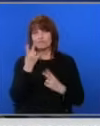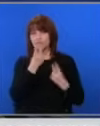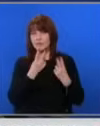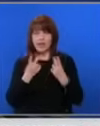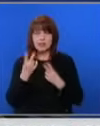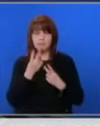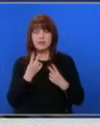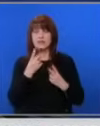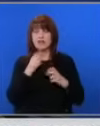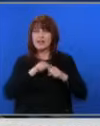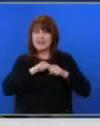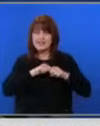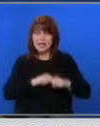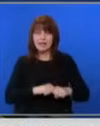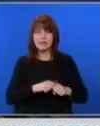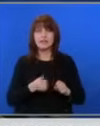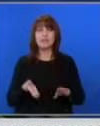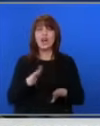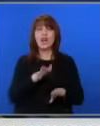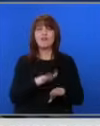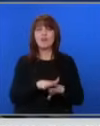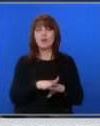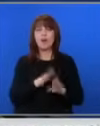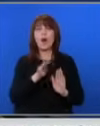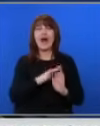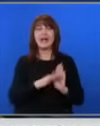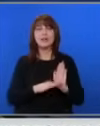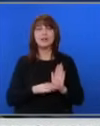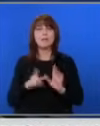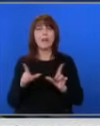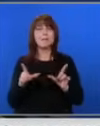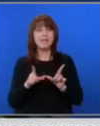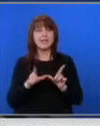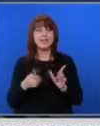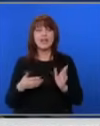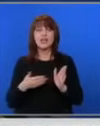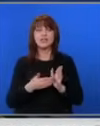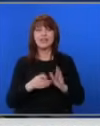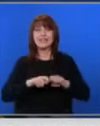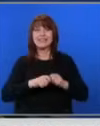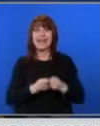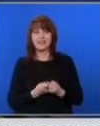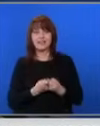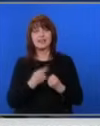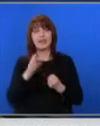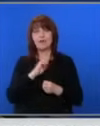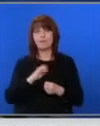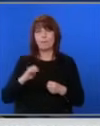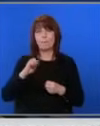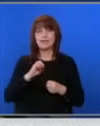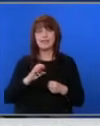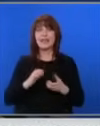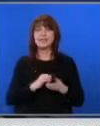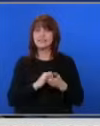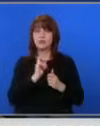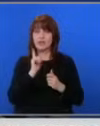разбирането, че натискът върху автократичния режим в Минск чрез санкциите на Европейския съюз трябва да продължи. Включително